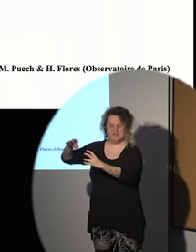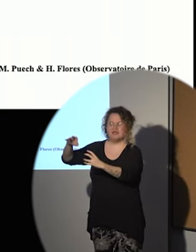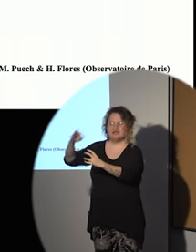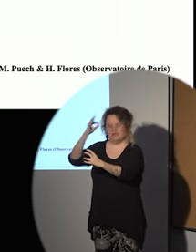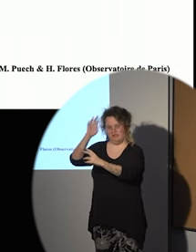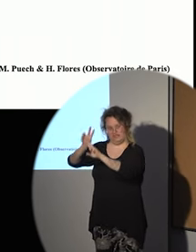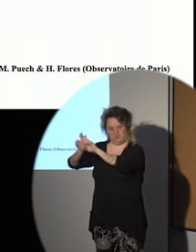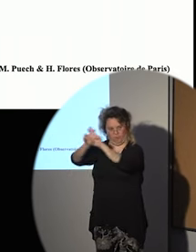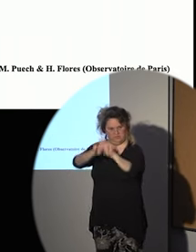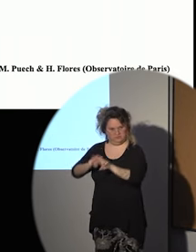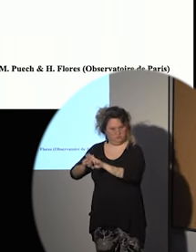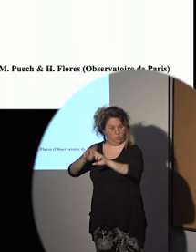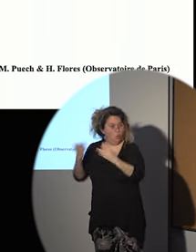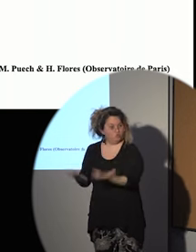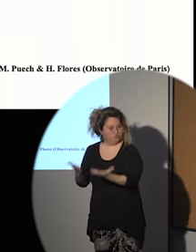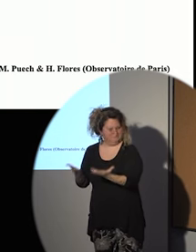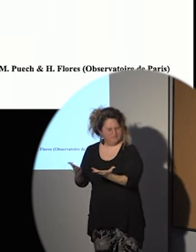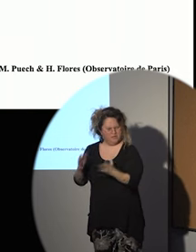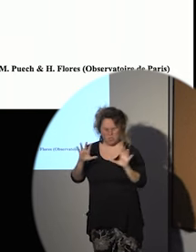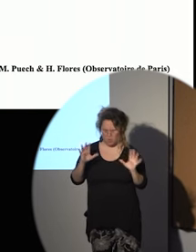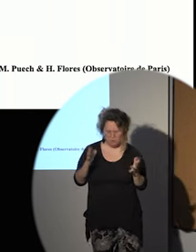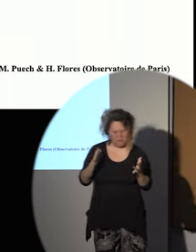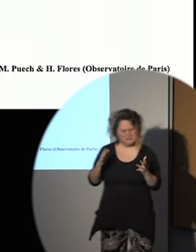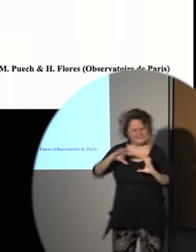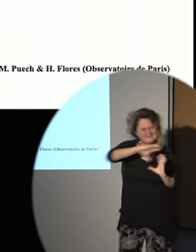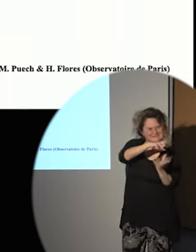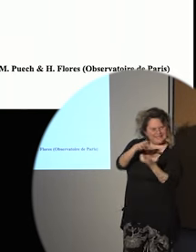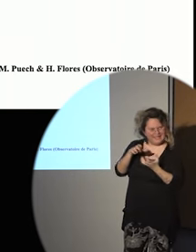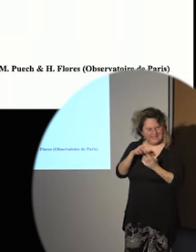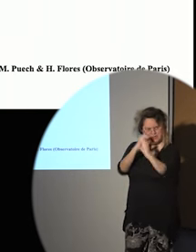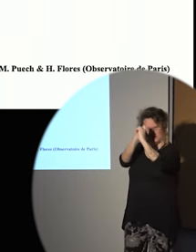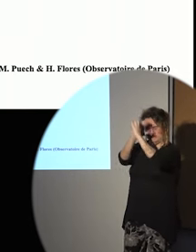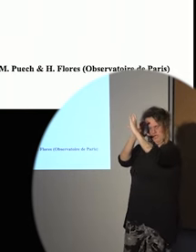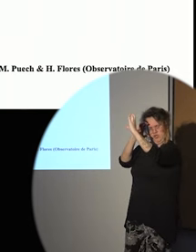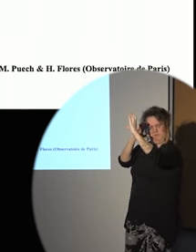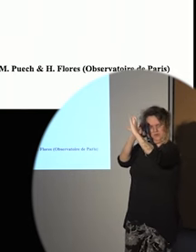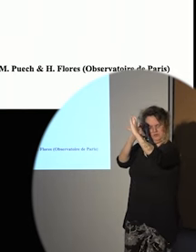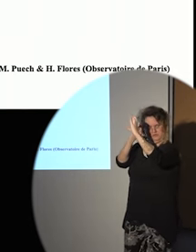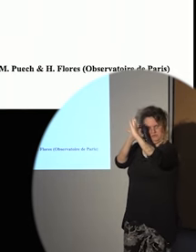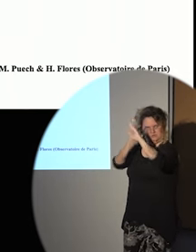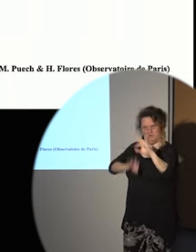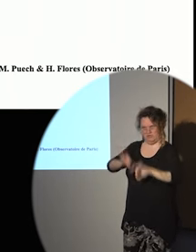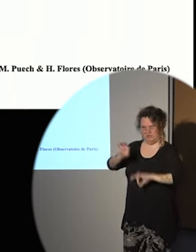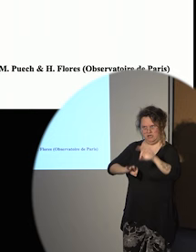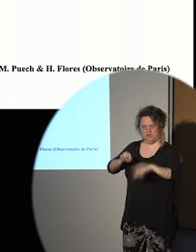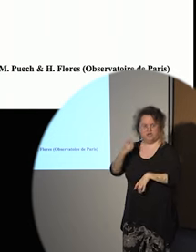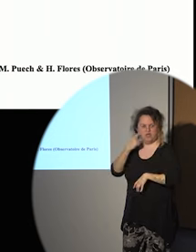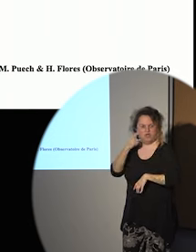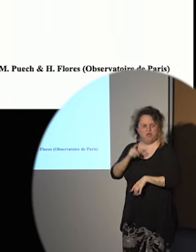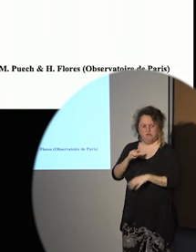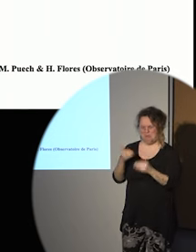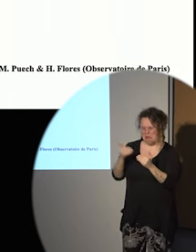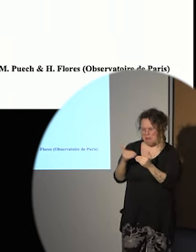pour faire cette image, on a utilisé des télescopes au sol qui sont des télescopes de l'ordre de 2,50 m, pas des très